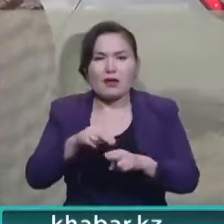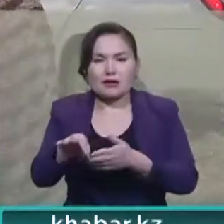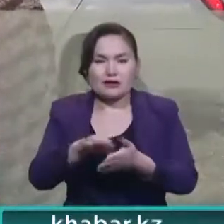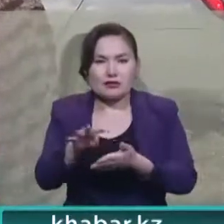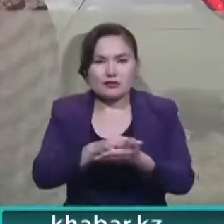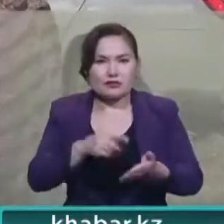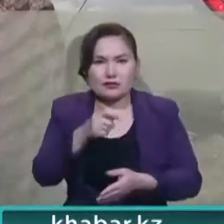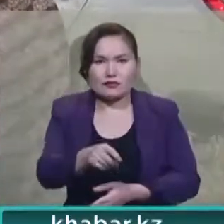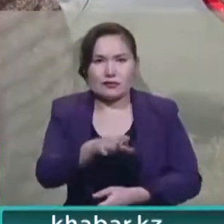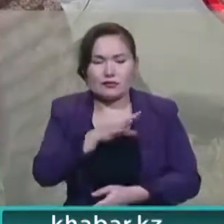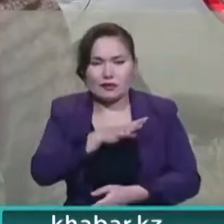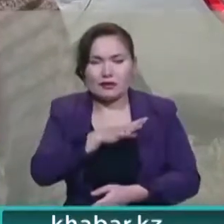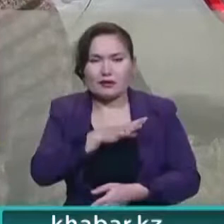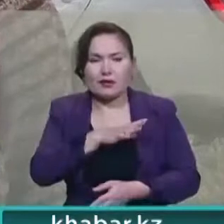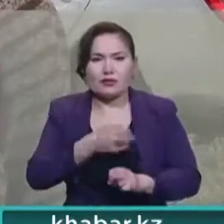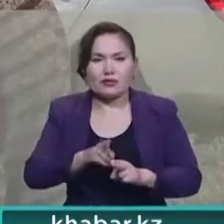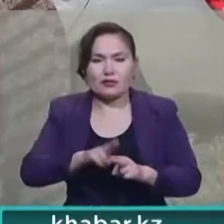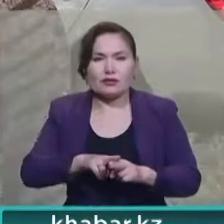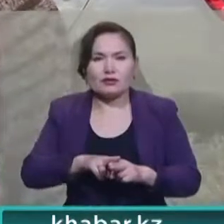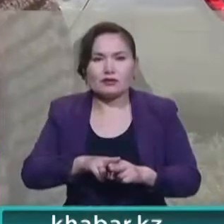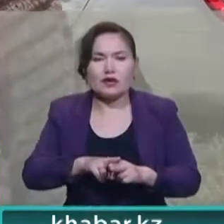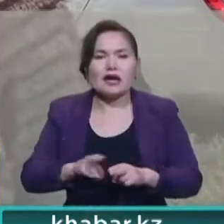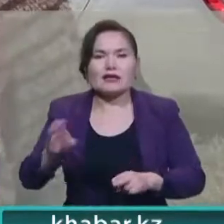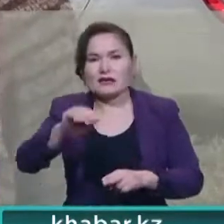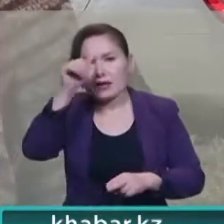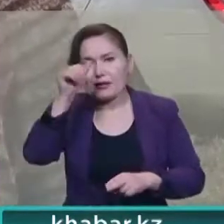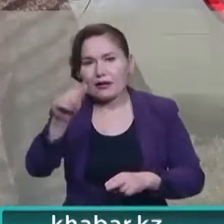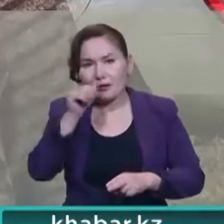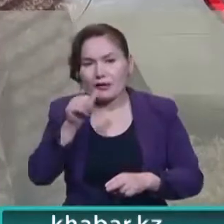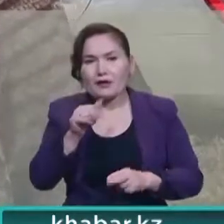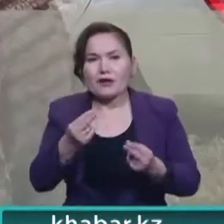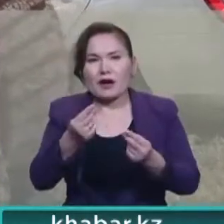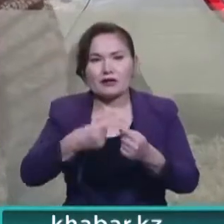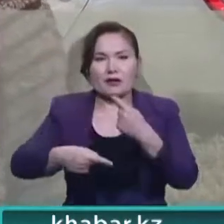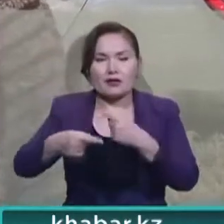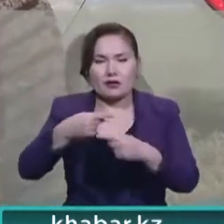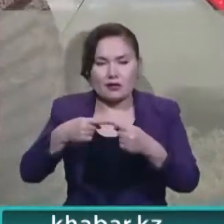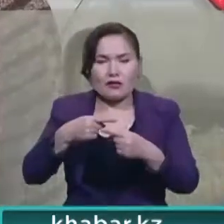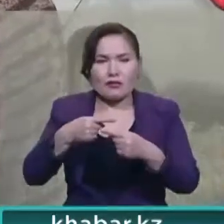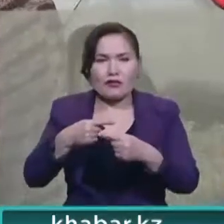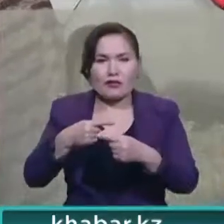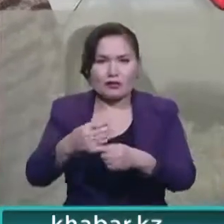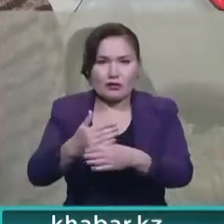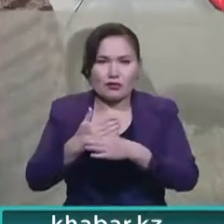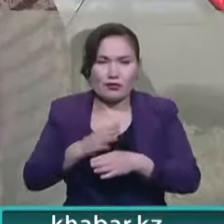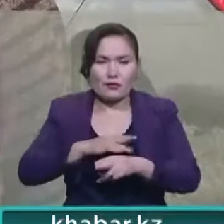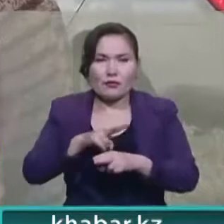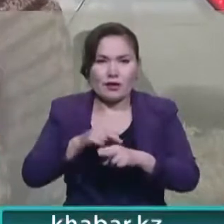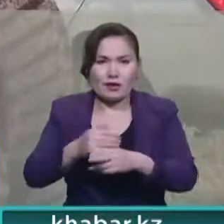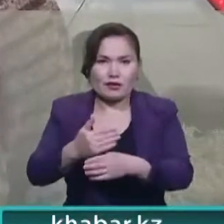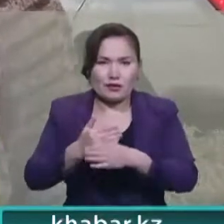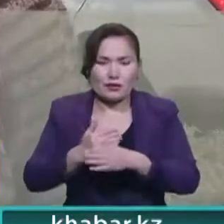қызметкерлеріне. Осы күні кеше сентябрьде осы сол ақшамды кері қайтарып бердім. Қайтарып алдым. Осы